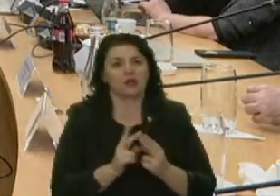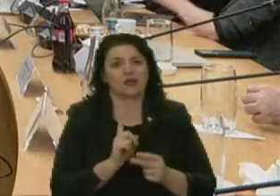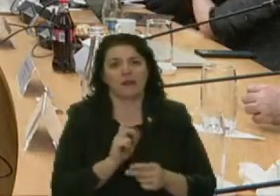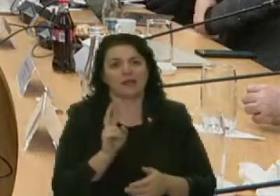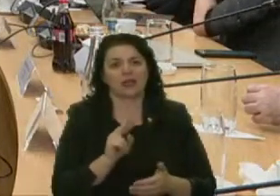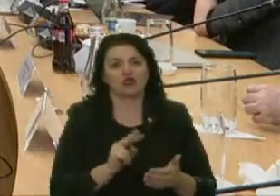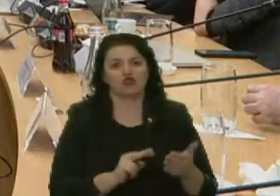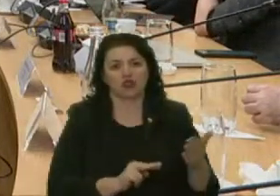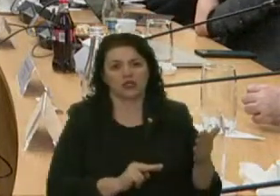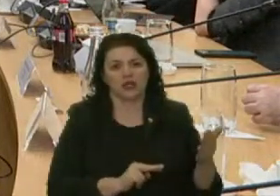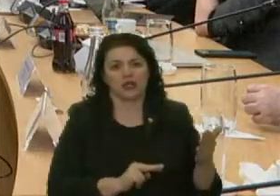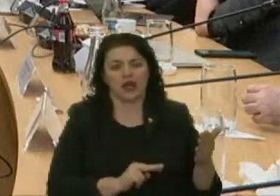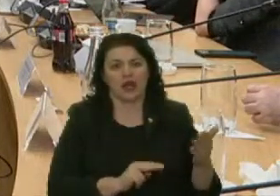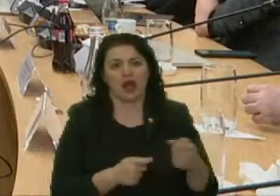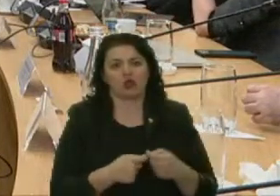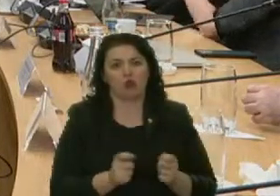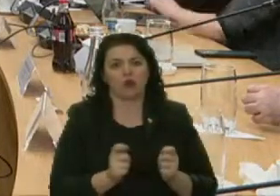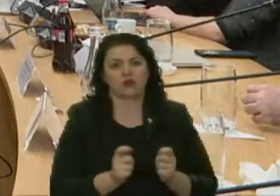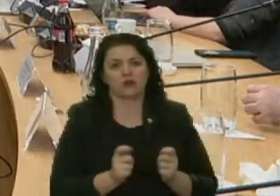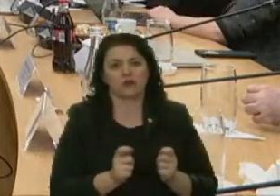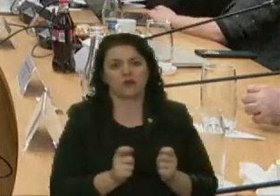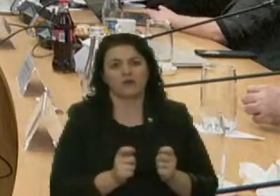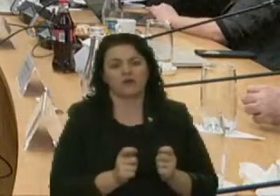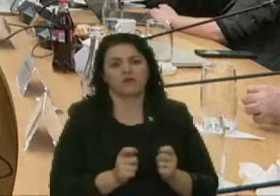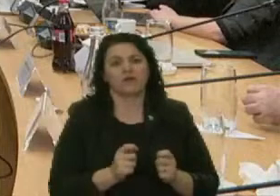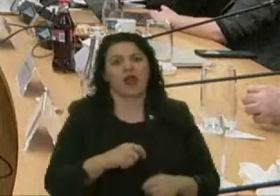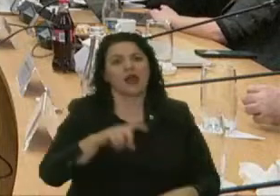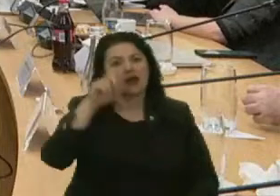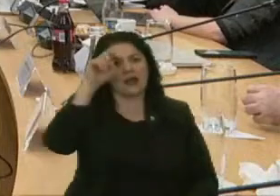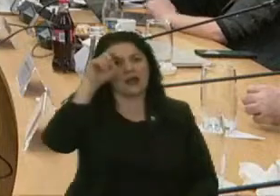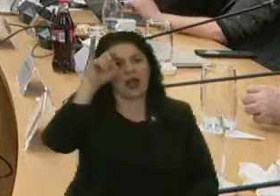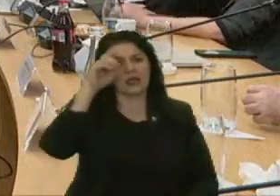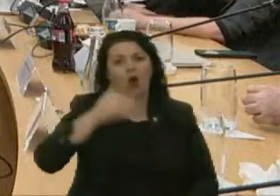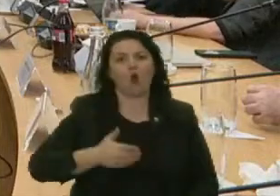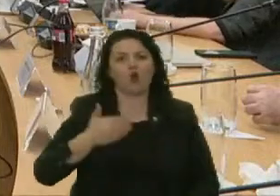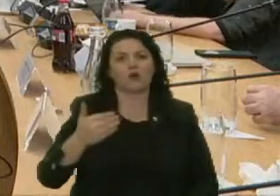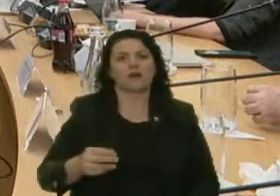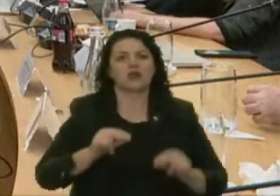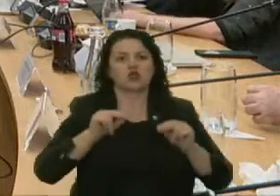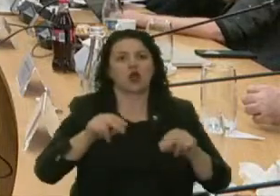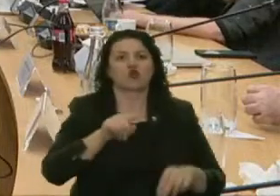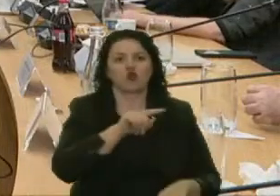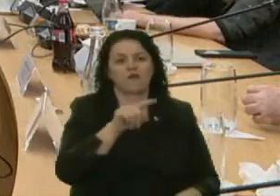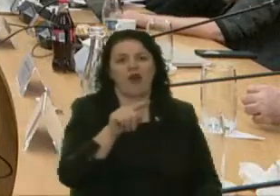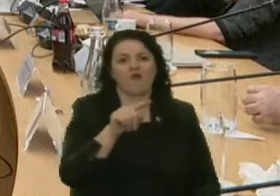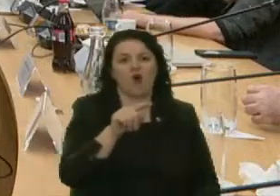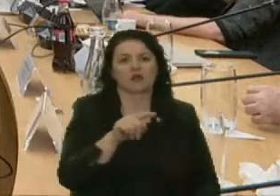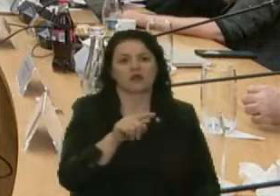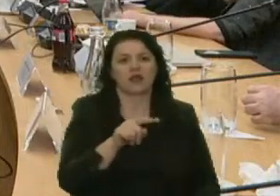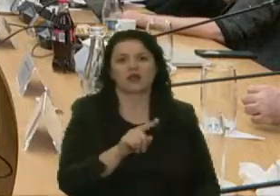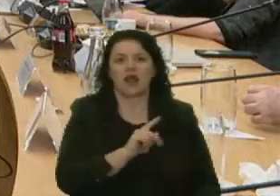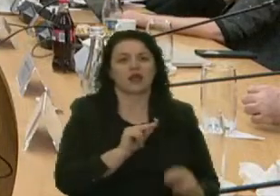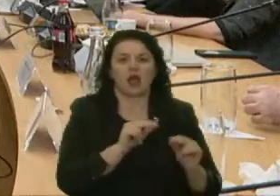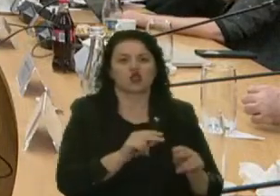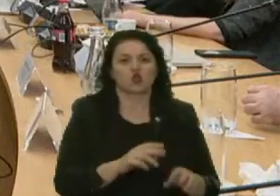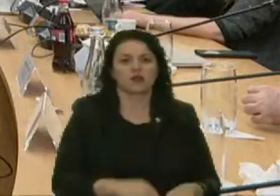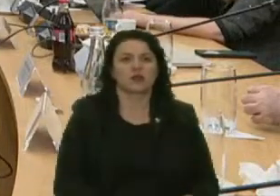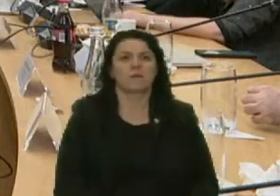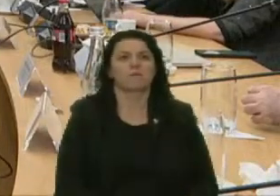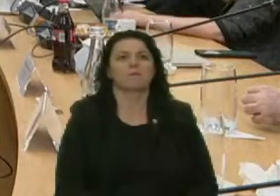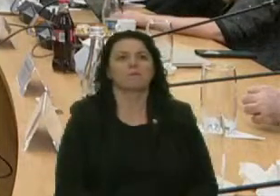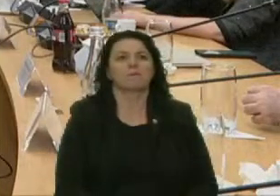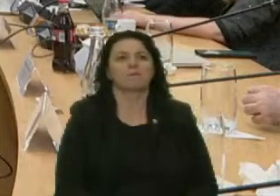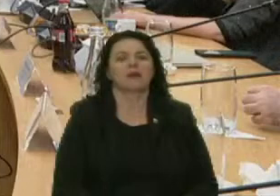dau citire acuma la la la toată Cred că Cred că urmează să ajungă la dumneavoastră dacă dacă Încă nu a ajuns Ăă